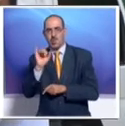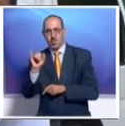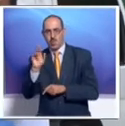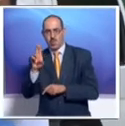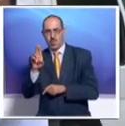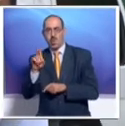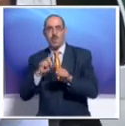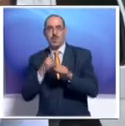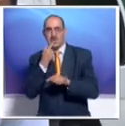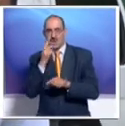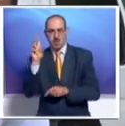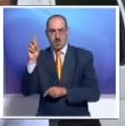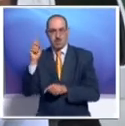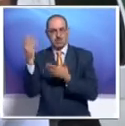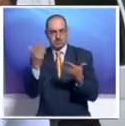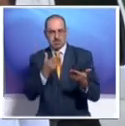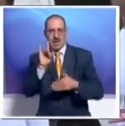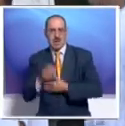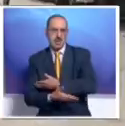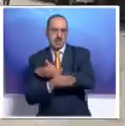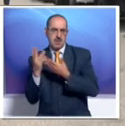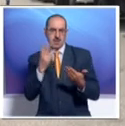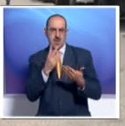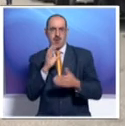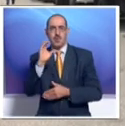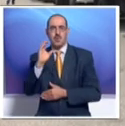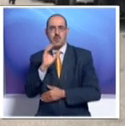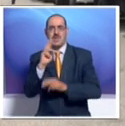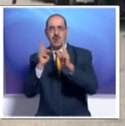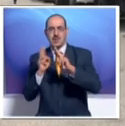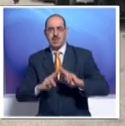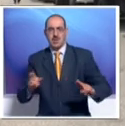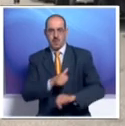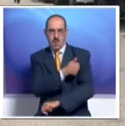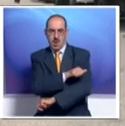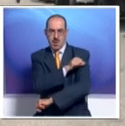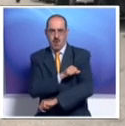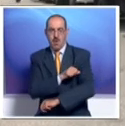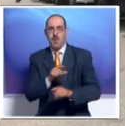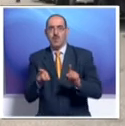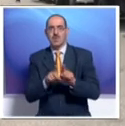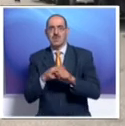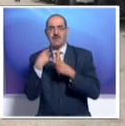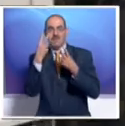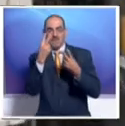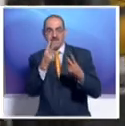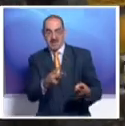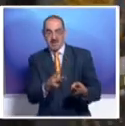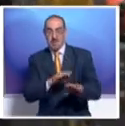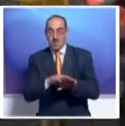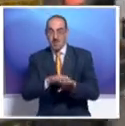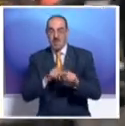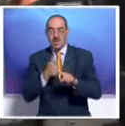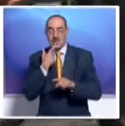الماضي السماح بدخول مساعدات اللجنة الدولية للصليب الأحمر، والذي يأتي في وقت تشدد